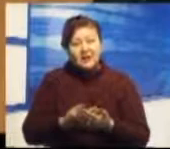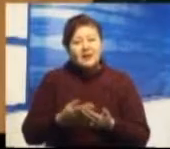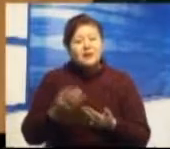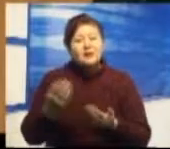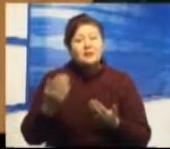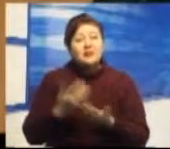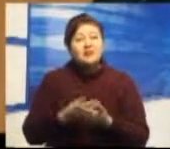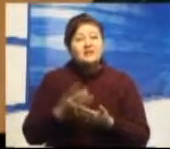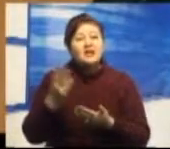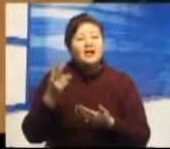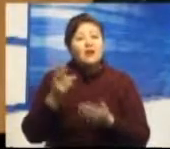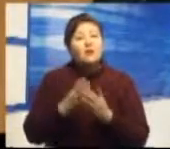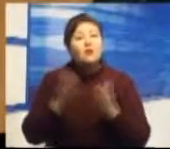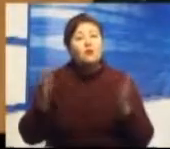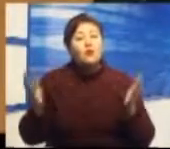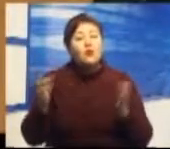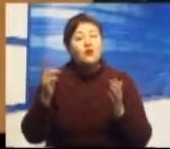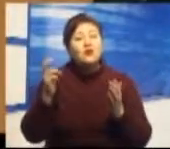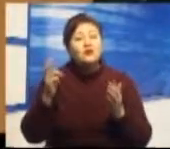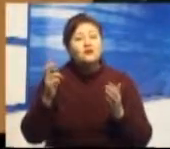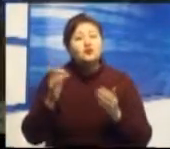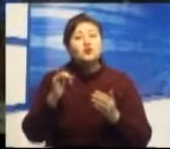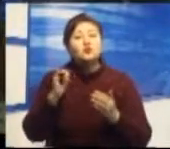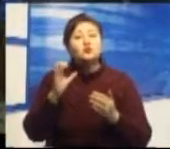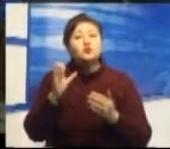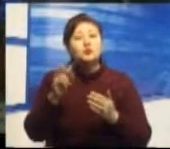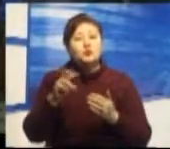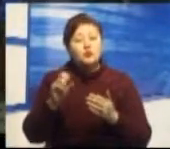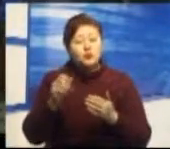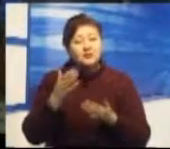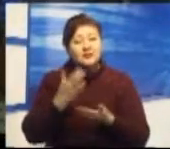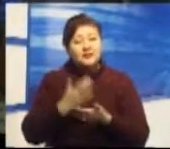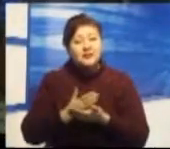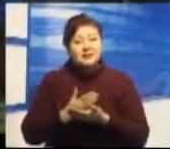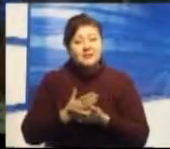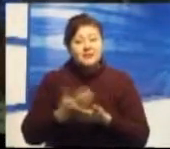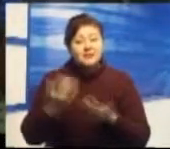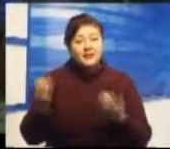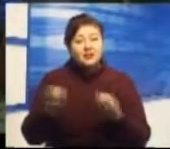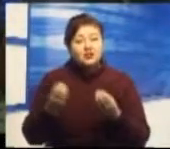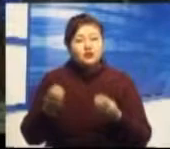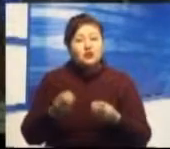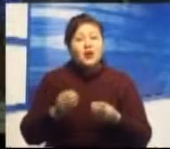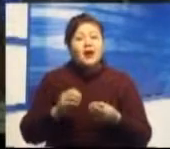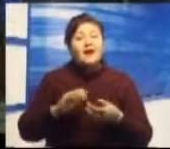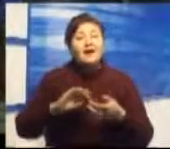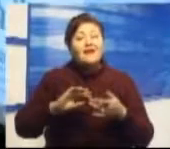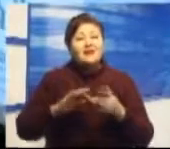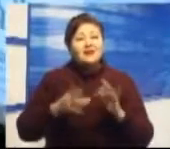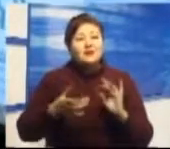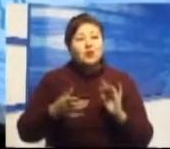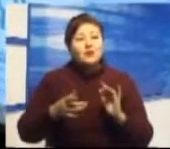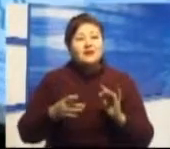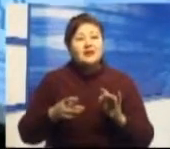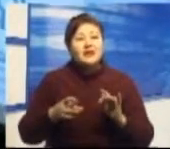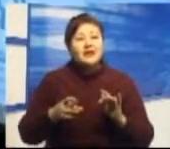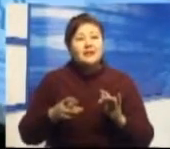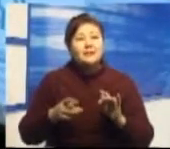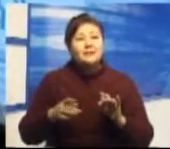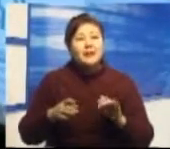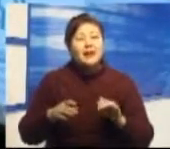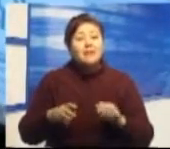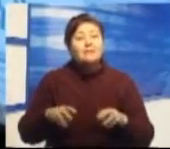астам электронды мемлекеттік қызмет түрі бар екендігі және оны электронды үкімет порталын пайдалану арқылы алуға